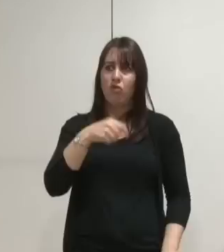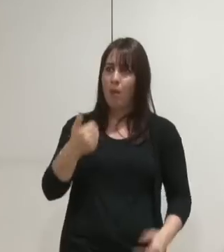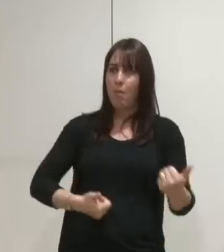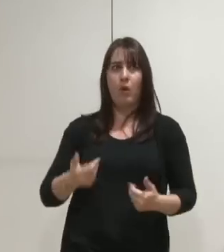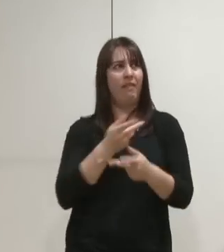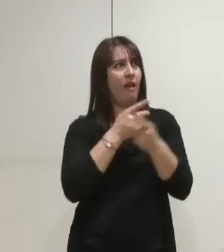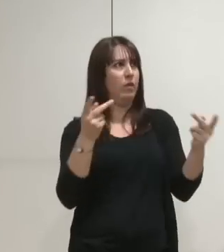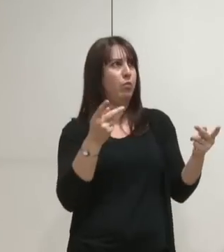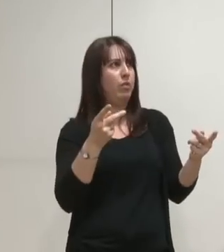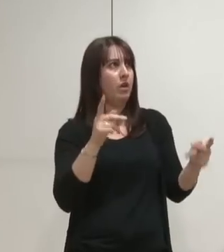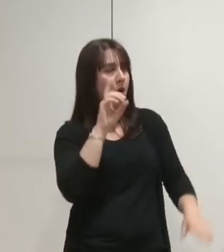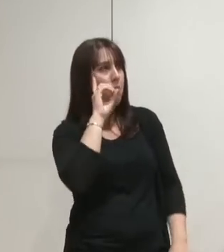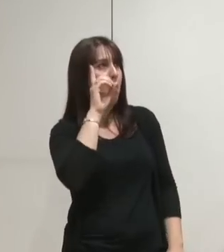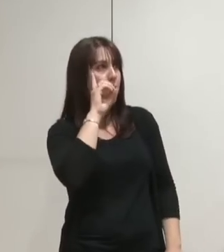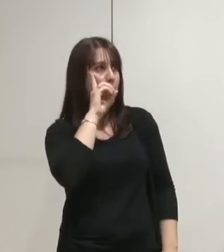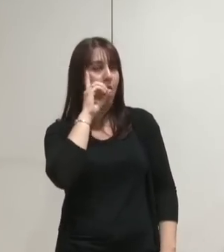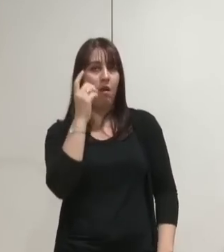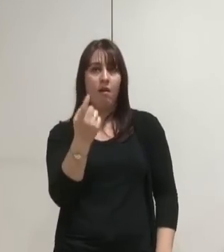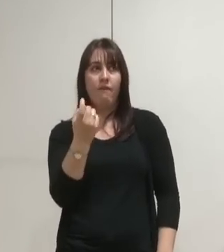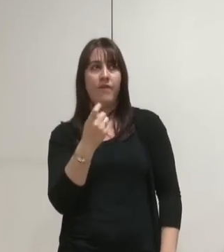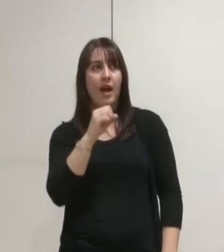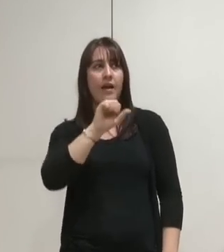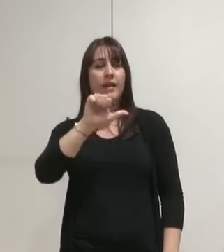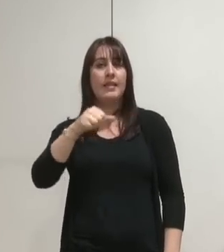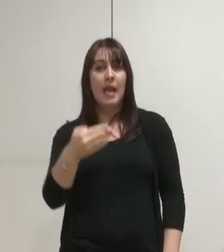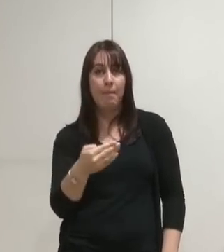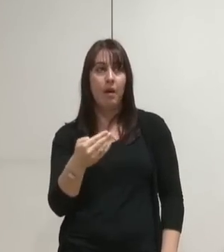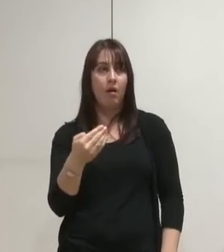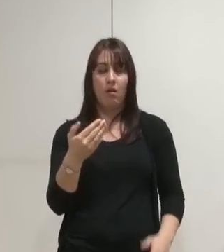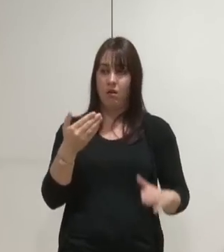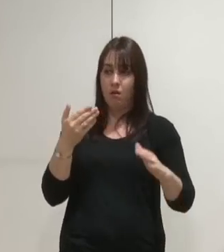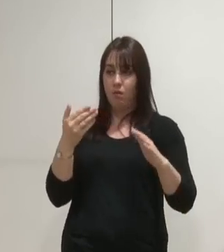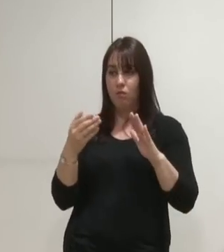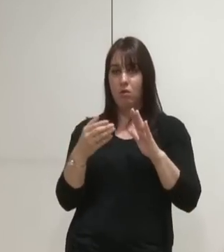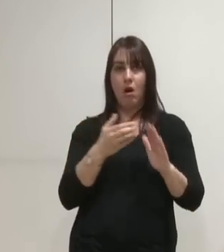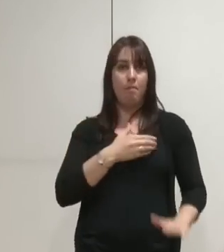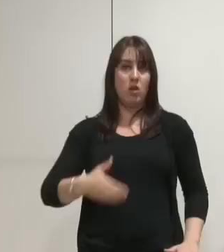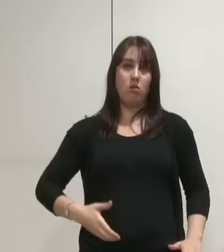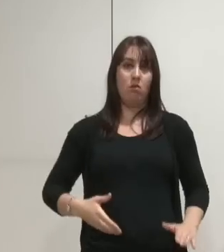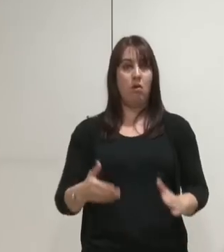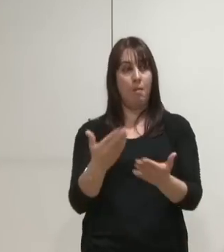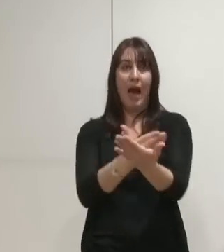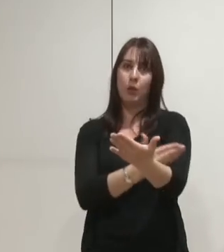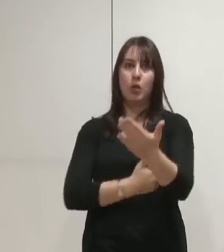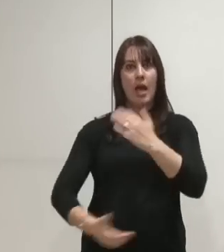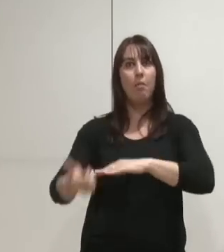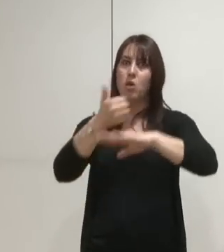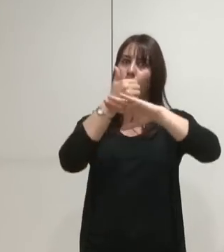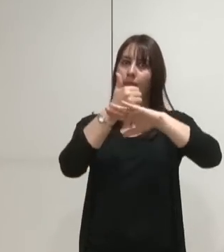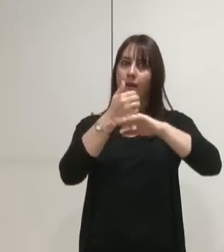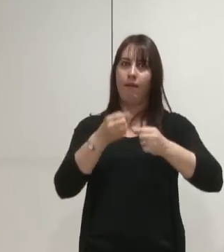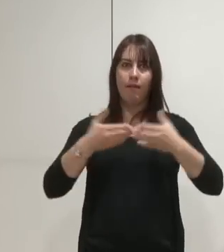rend via notre SEM outil dont la ville électionnaire majoritaire par ailleurs Monsieur le